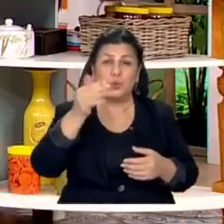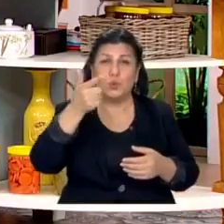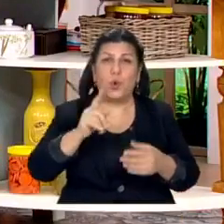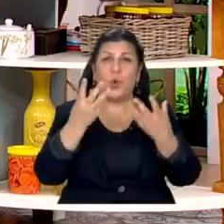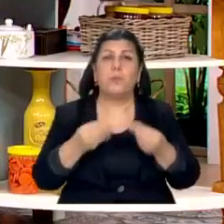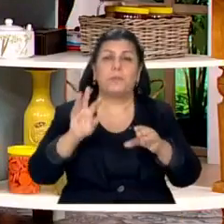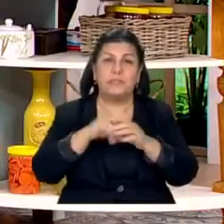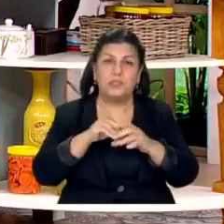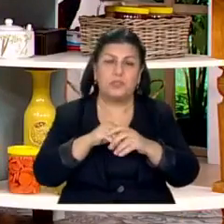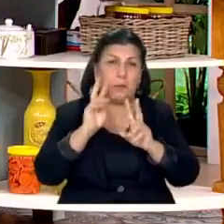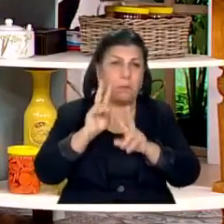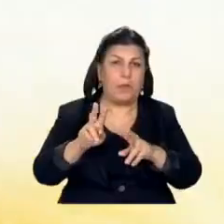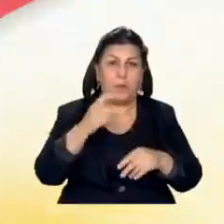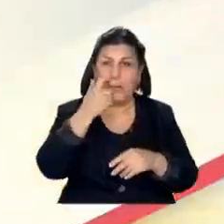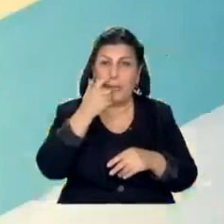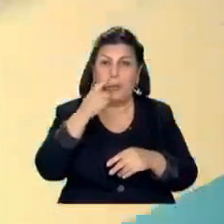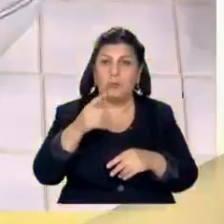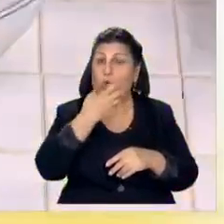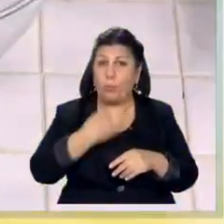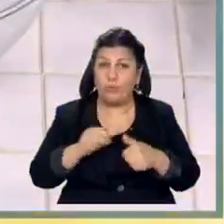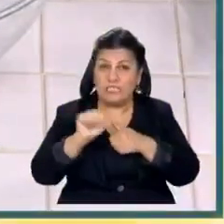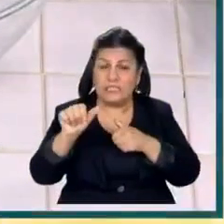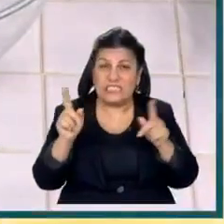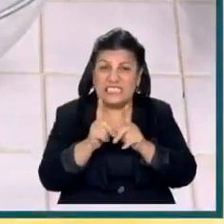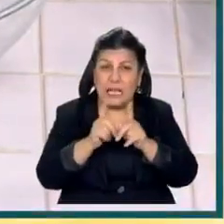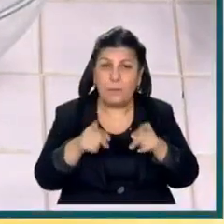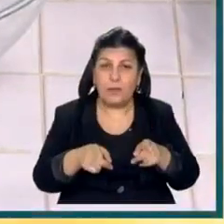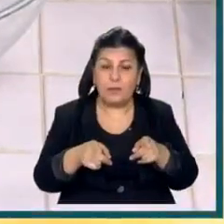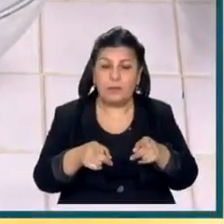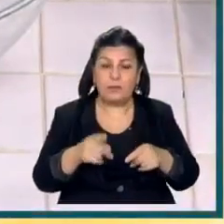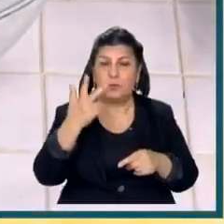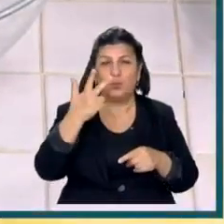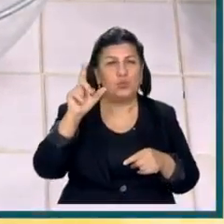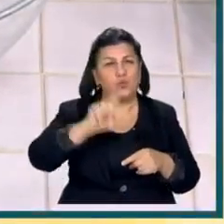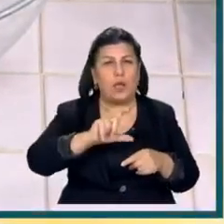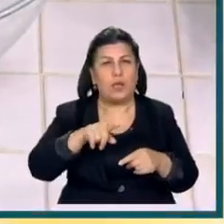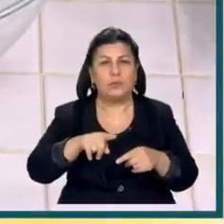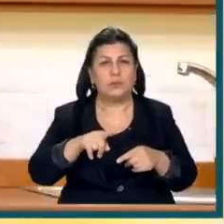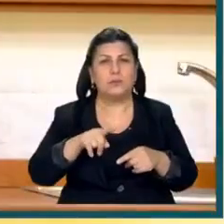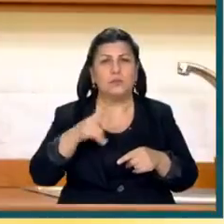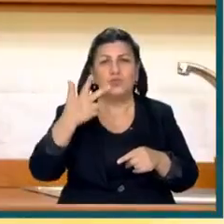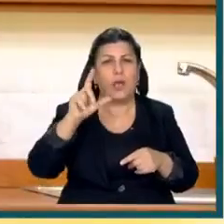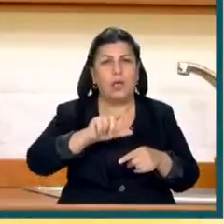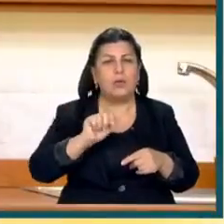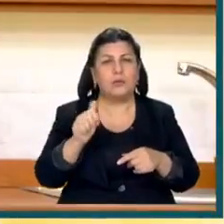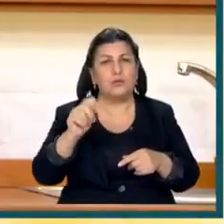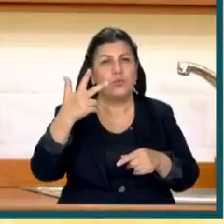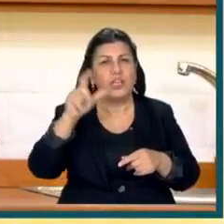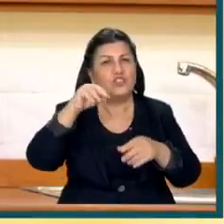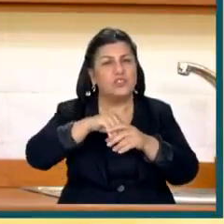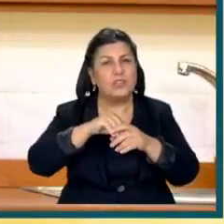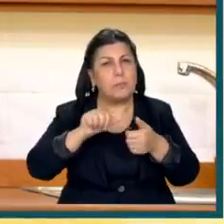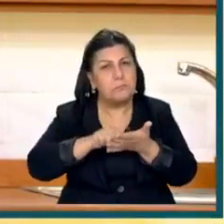içinde Malta girince Ben dedim ki bunun ömrü kısa 13 ayı bulur Bu da hikaye değil mi